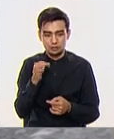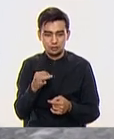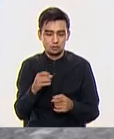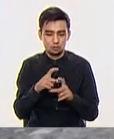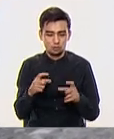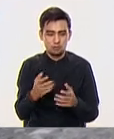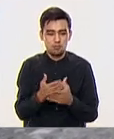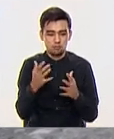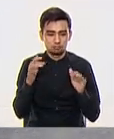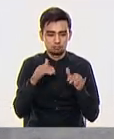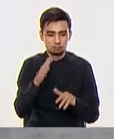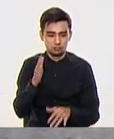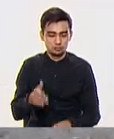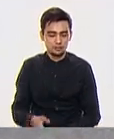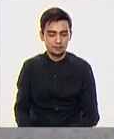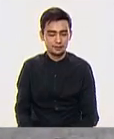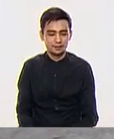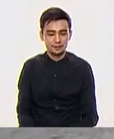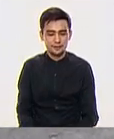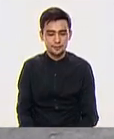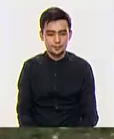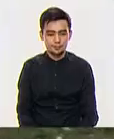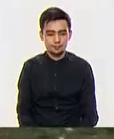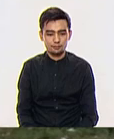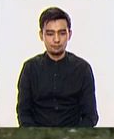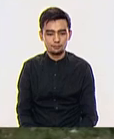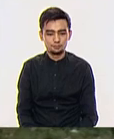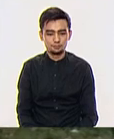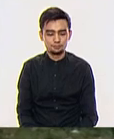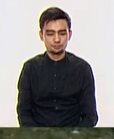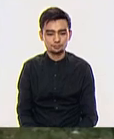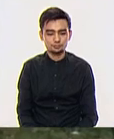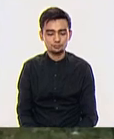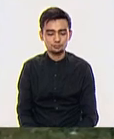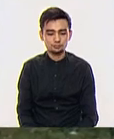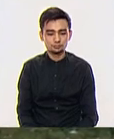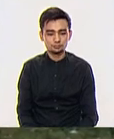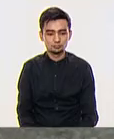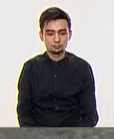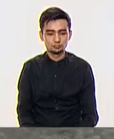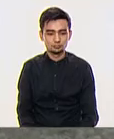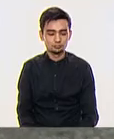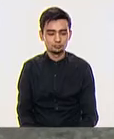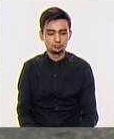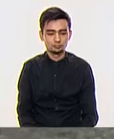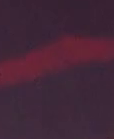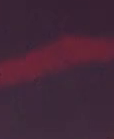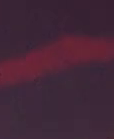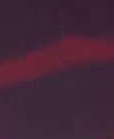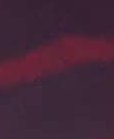да табылмақ. Гүлнәс Сайлауқызы, Ерлан Қуандықов, Нұркен Тоқмурзин, Информ бюро,